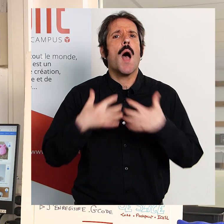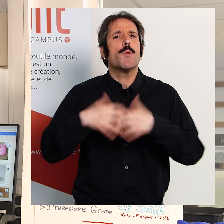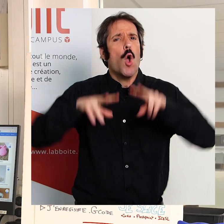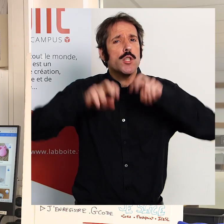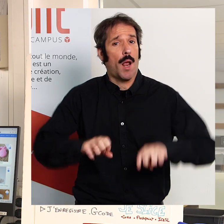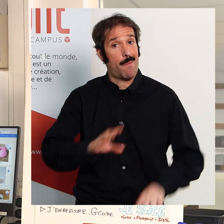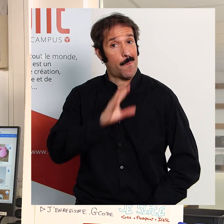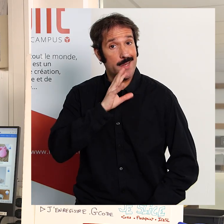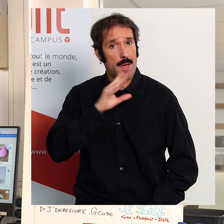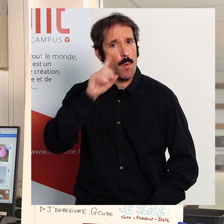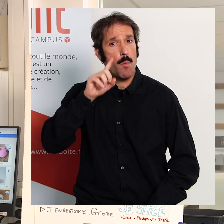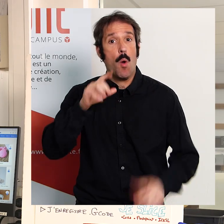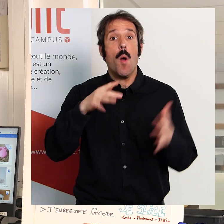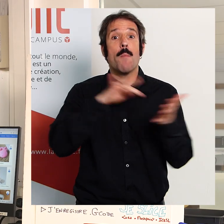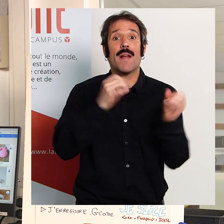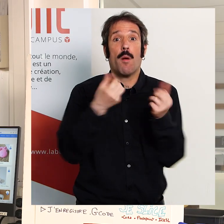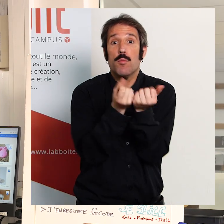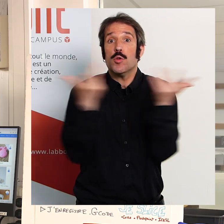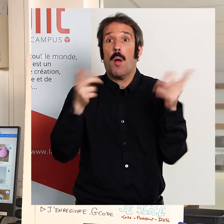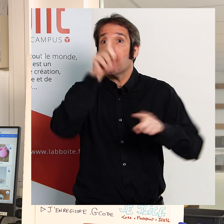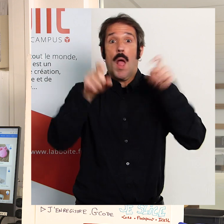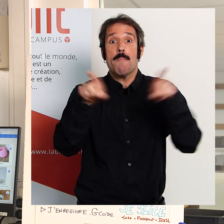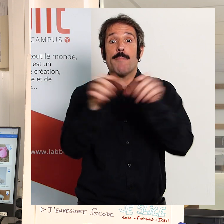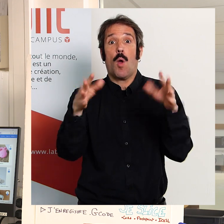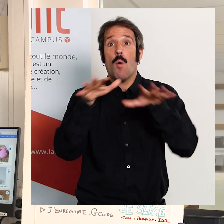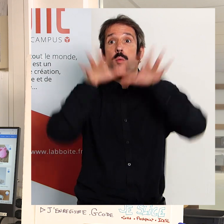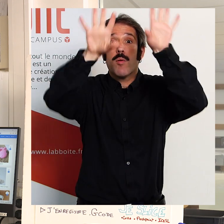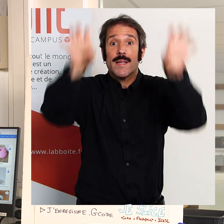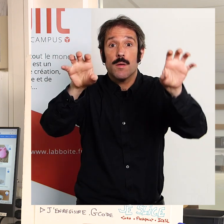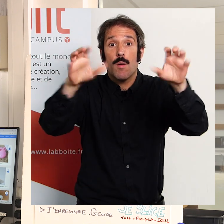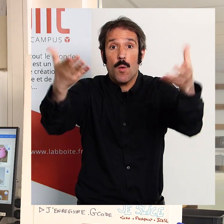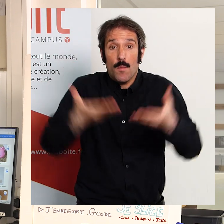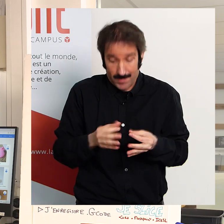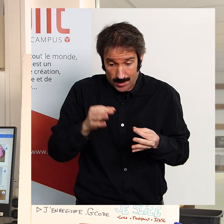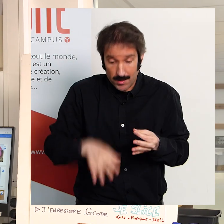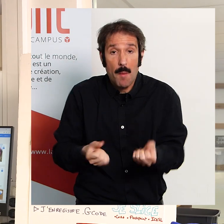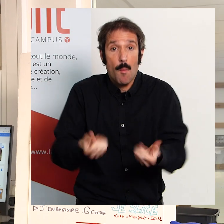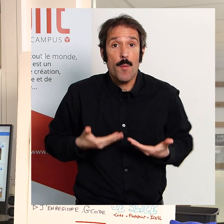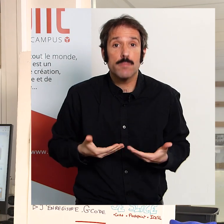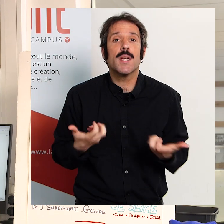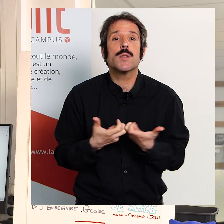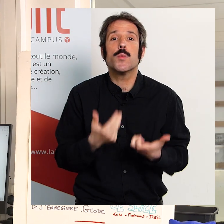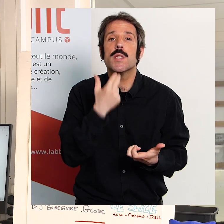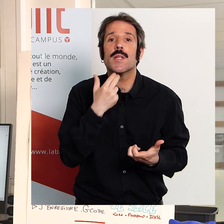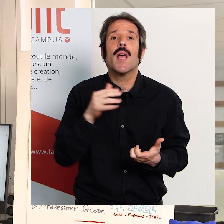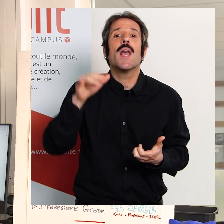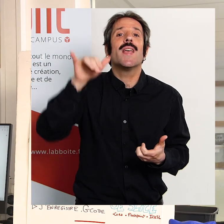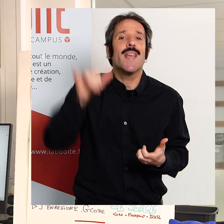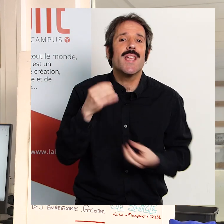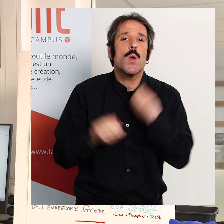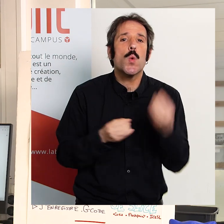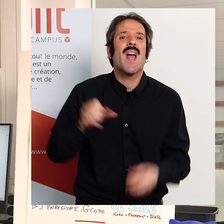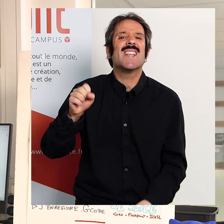Vous avez aussi des moteurs de recherche bien pratiques pour interroger toutes ces plateformes en une fois. Pour cela, donc, vous pouvez utiliser par